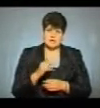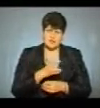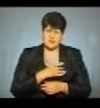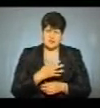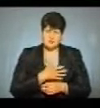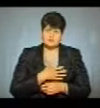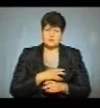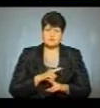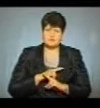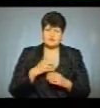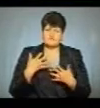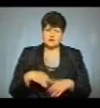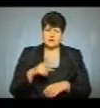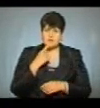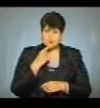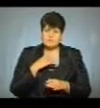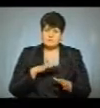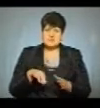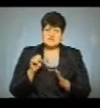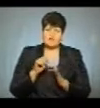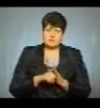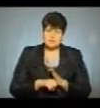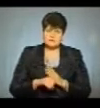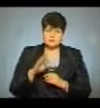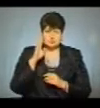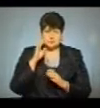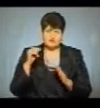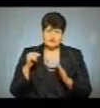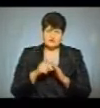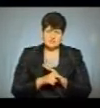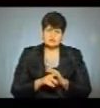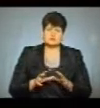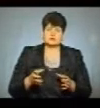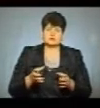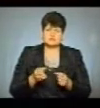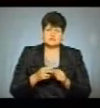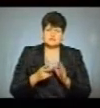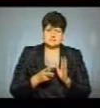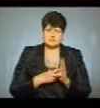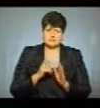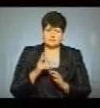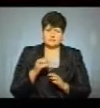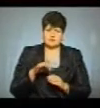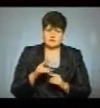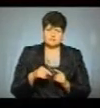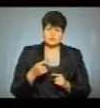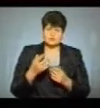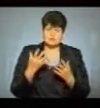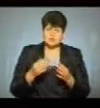Вона померла від втрати крові. Після вбивства чоловік втік, затримали підозрюваного 17 квітня. Наступного дня